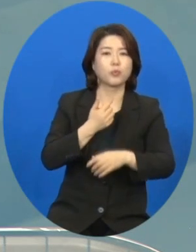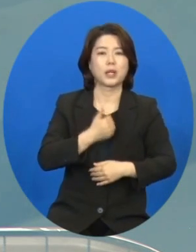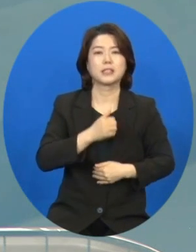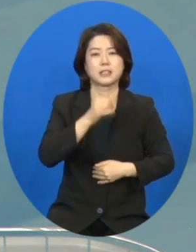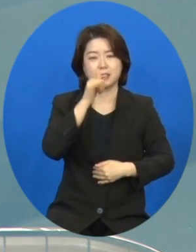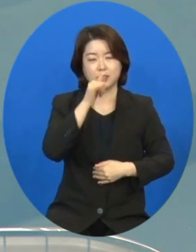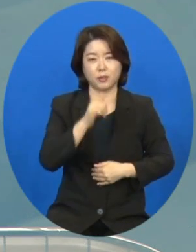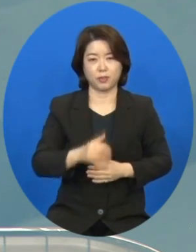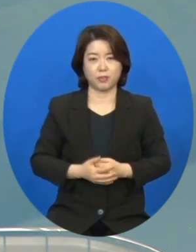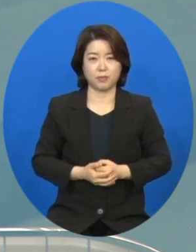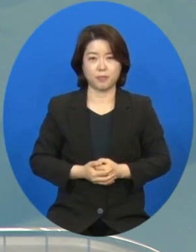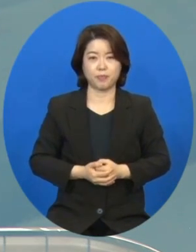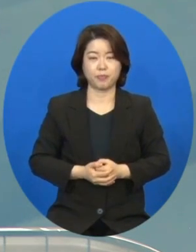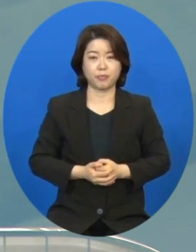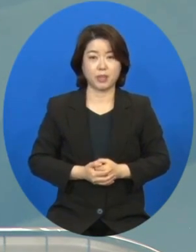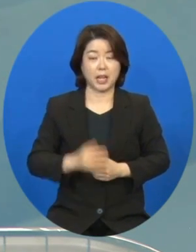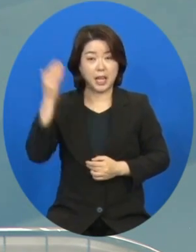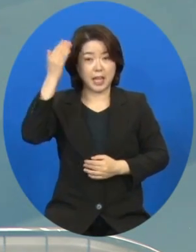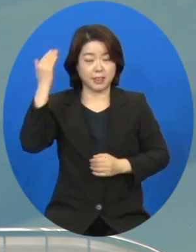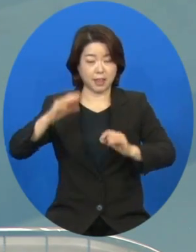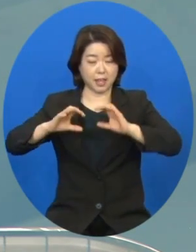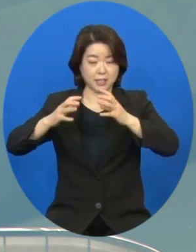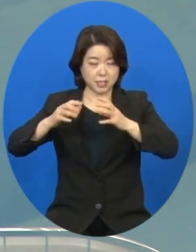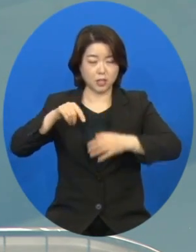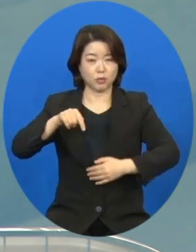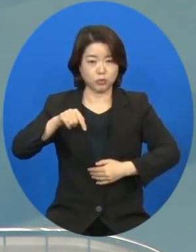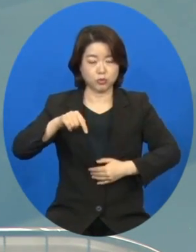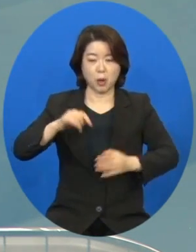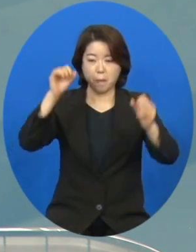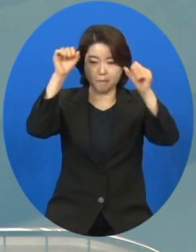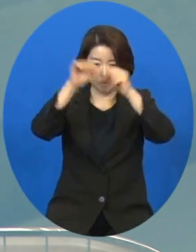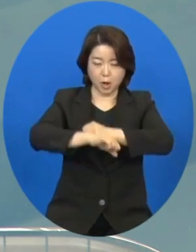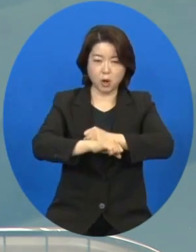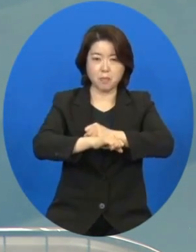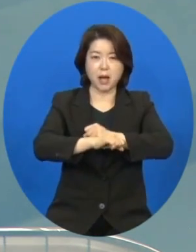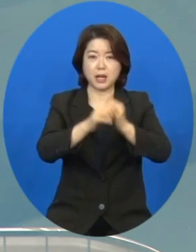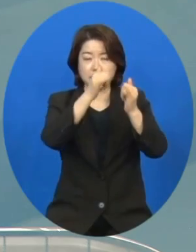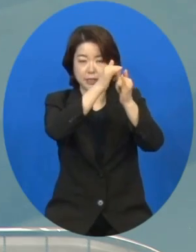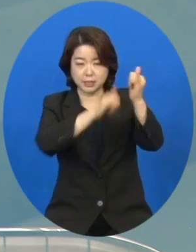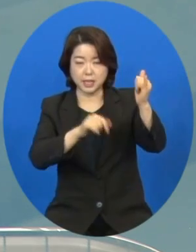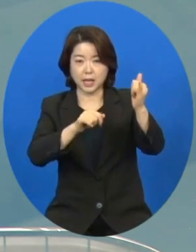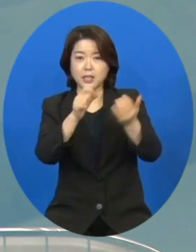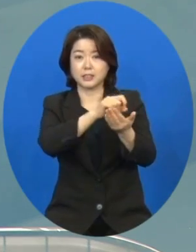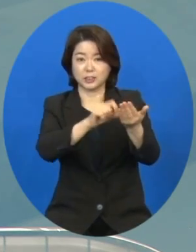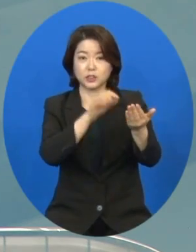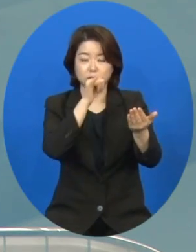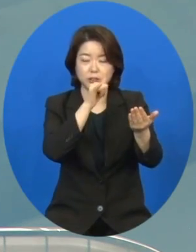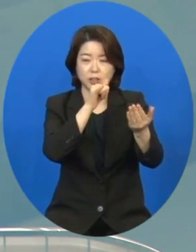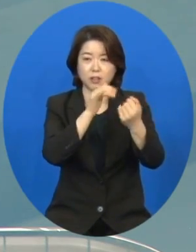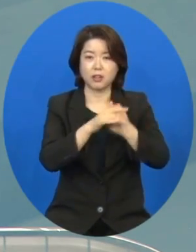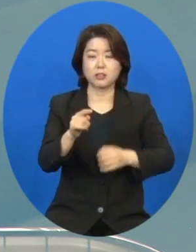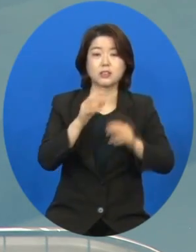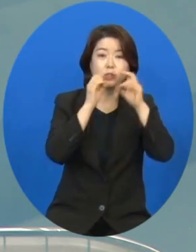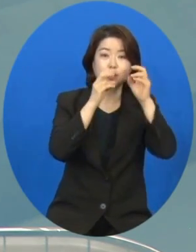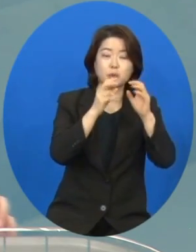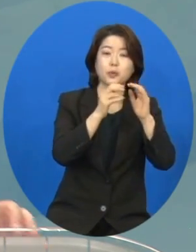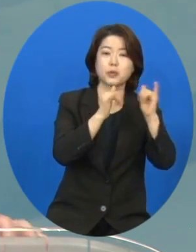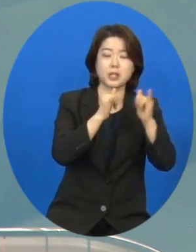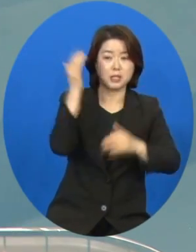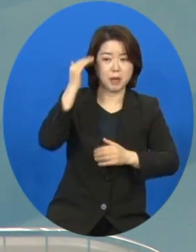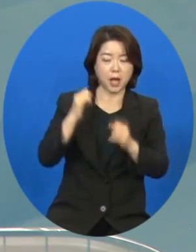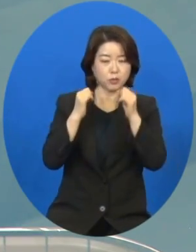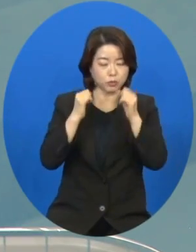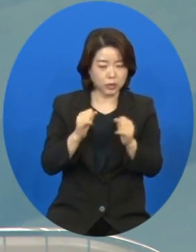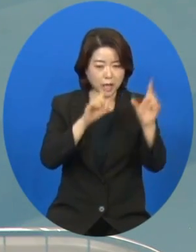분입니다. 대한제국 멸망사라는 책을 썼어요. 그때 그가 한국에 있었으니까. 그 책 속에